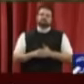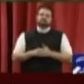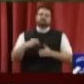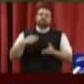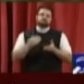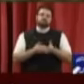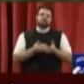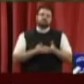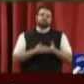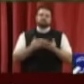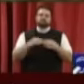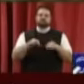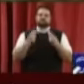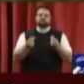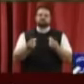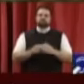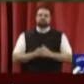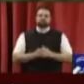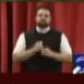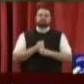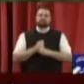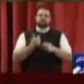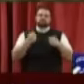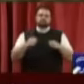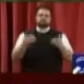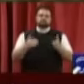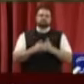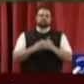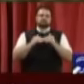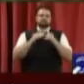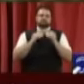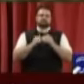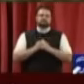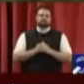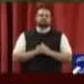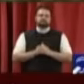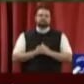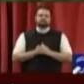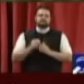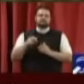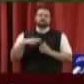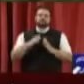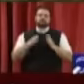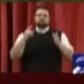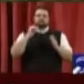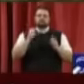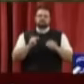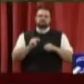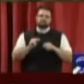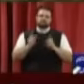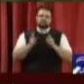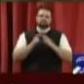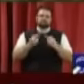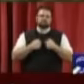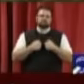Să creiem tot ceea ce creiem. Asta eu vreau să înțeleagă și mulți cursanti și oameni care mai intră în contact cu mine. Tot ceea ce